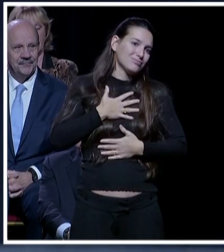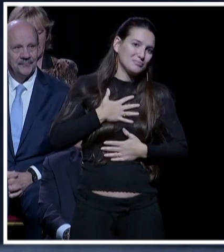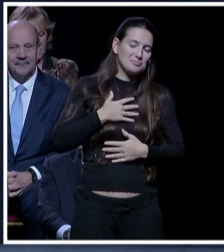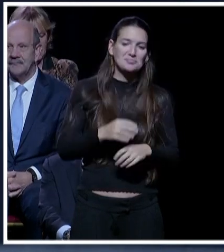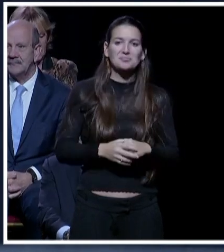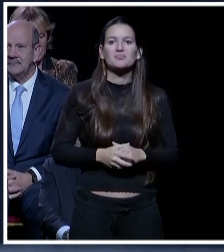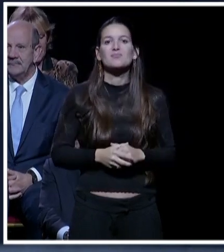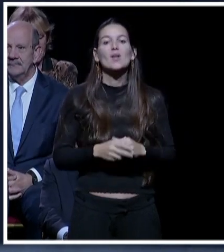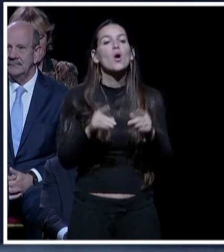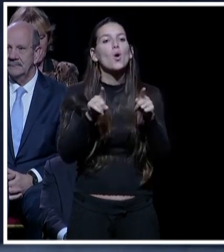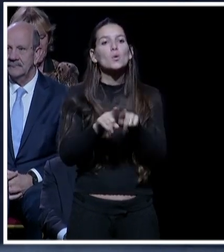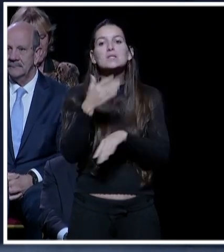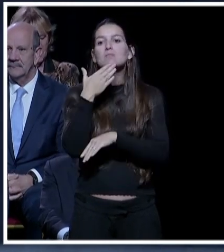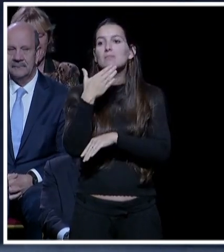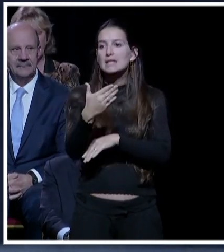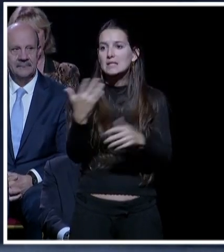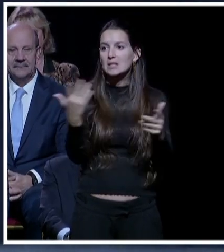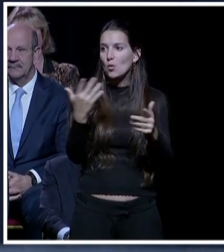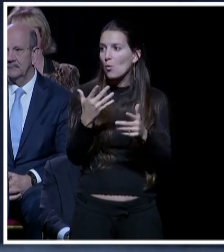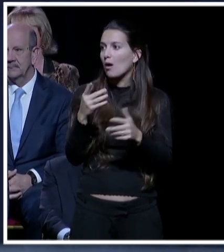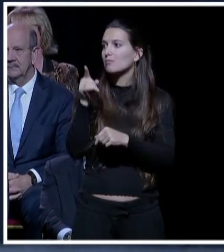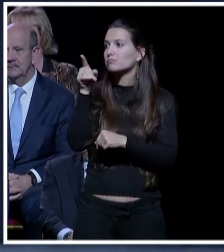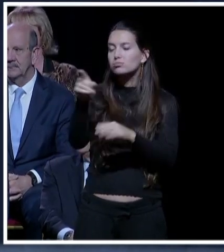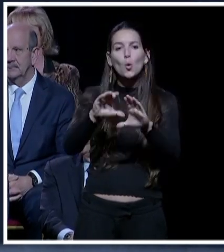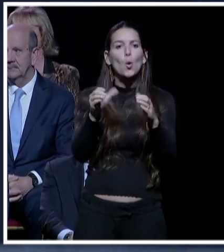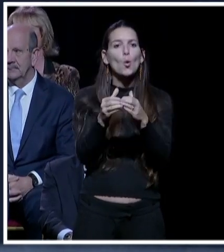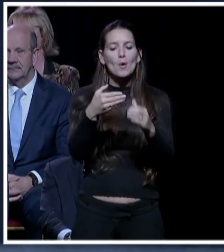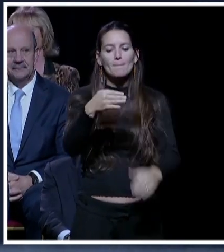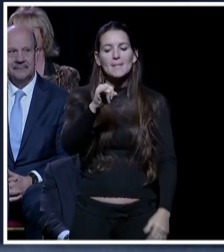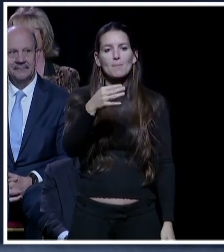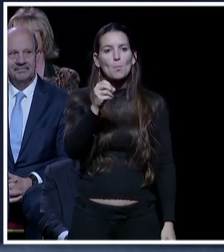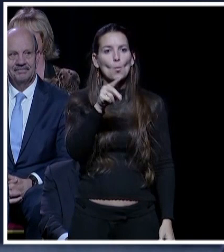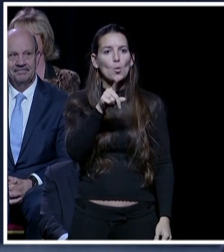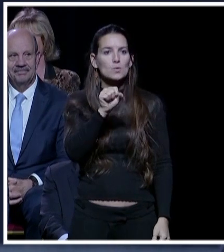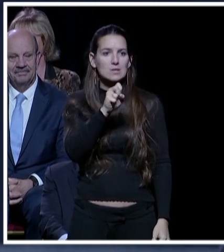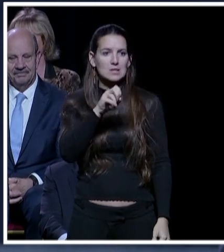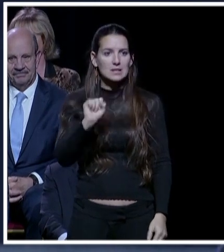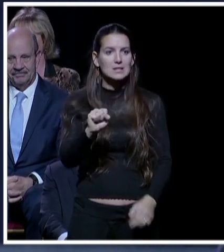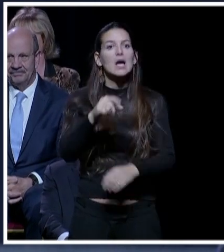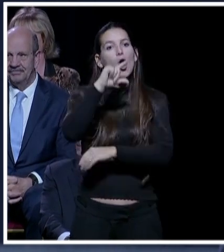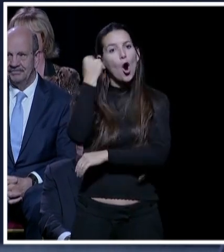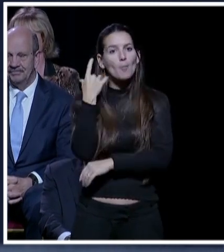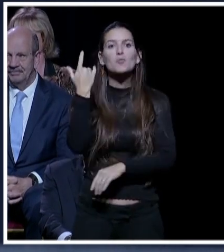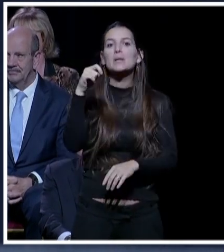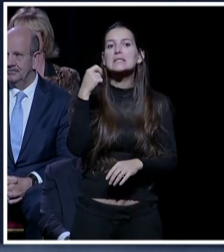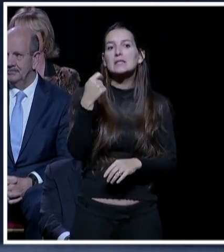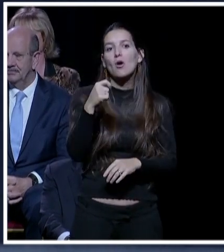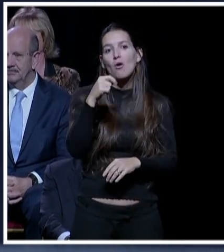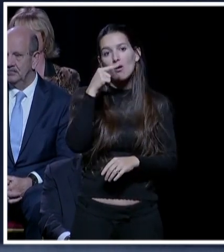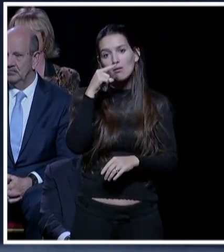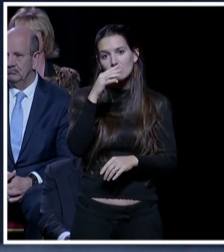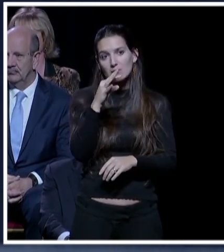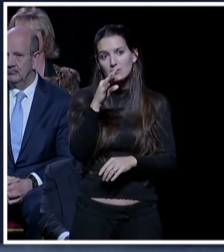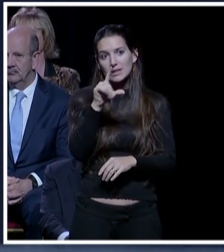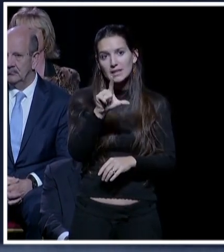voudrais remercier la confrérie des mimosistes avec une pensée particulière pour le président Livernet qui nous a quittés en fin